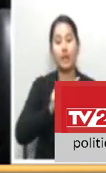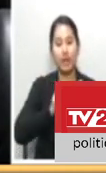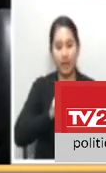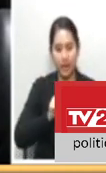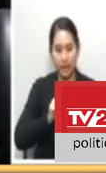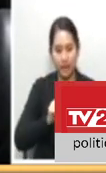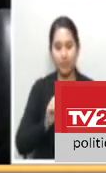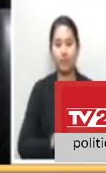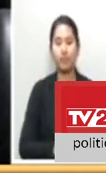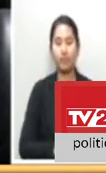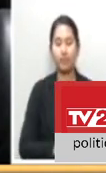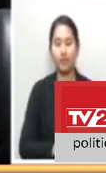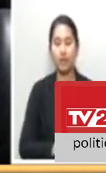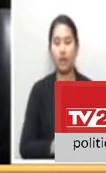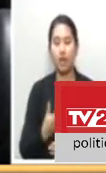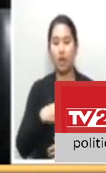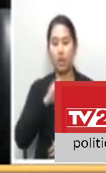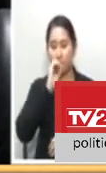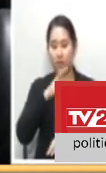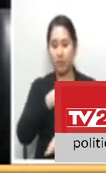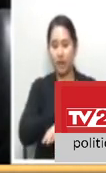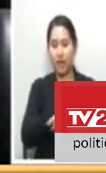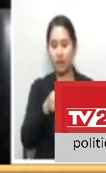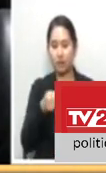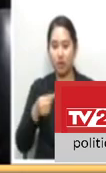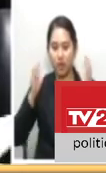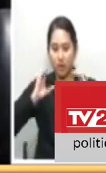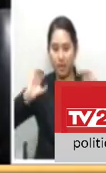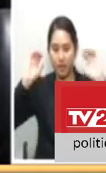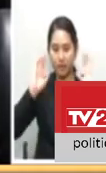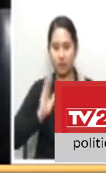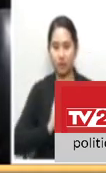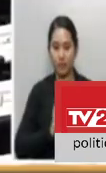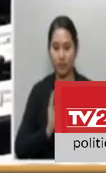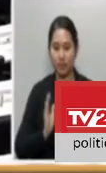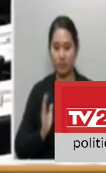าสนี้นำเรียนท่านประธานผ่านไปยังรัฐบาลขอบคุณมากครับ ท่าน